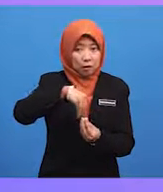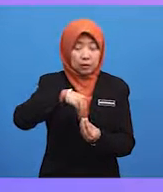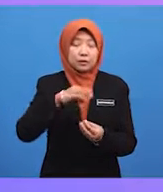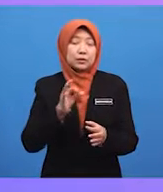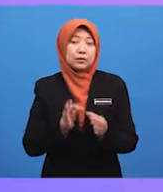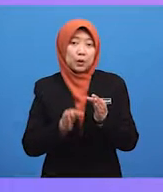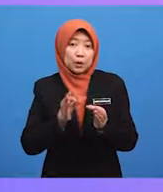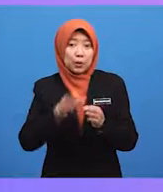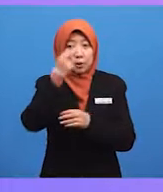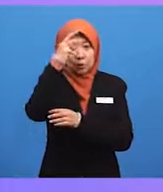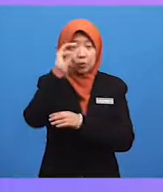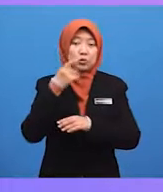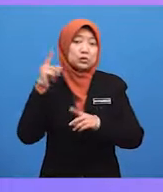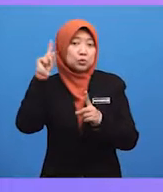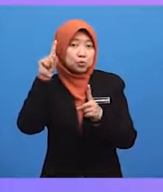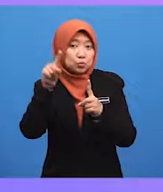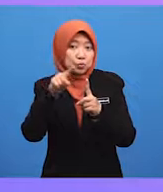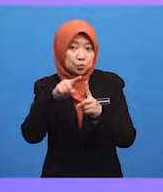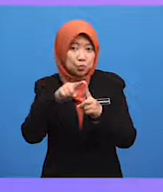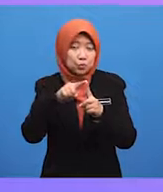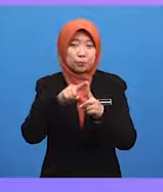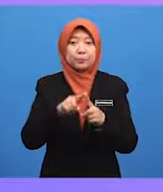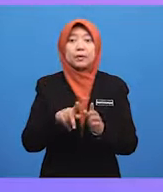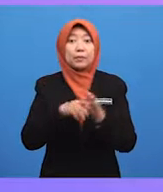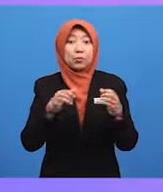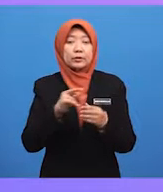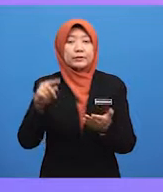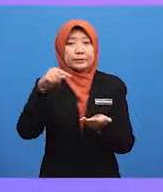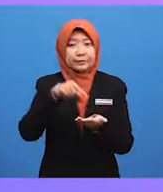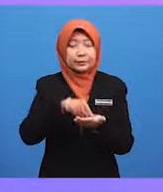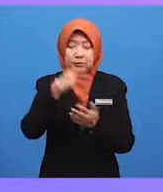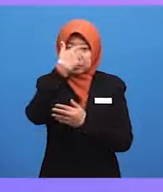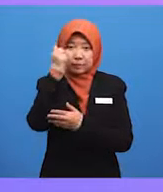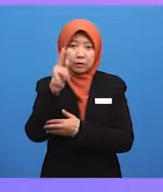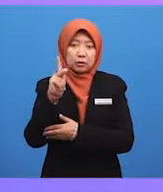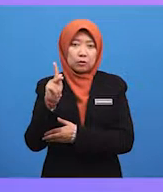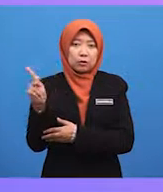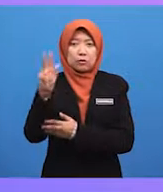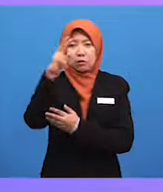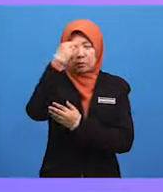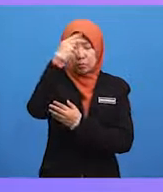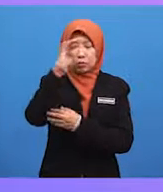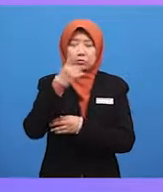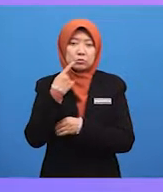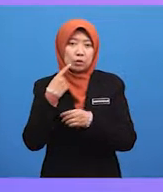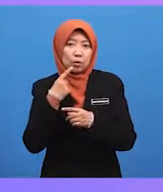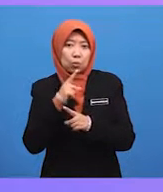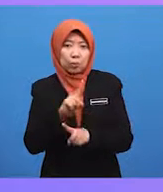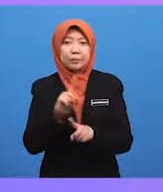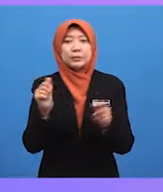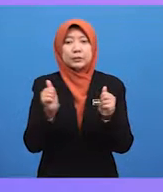mereka. Perbuatan kaum musyrikin Quraisy ini menyebabkan baginda menjawab dengan